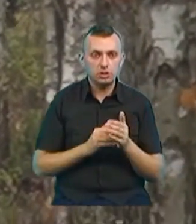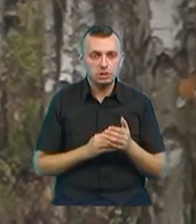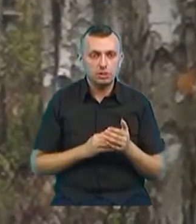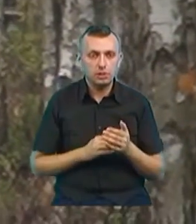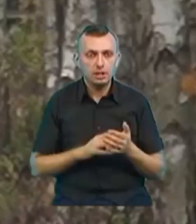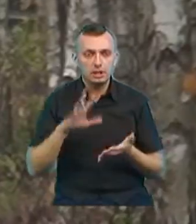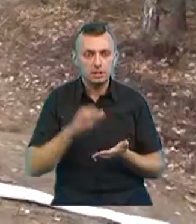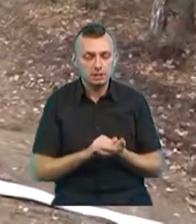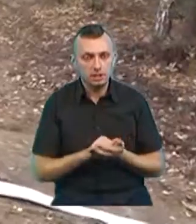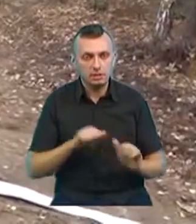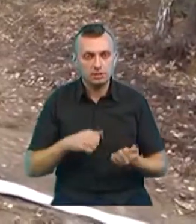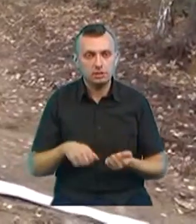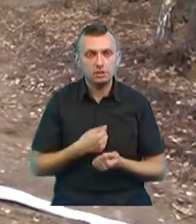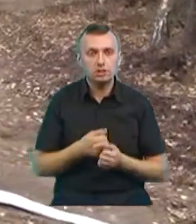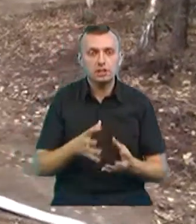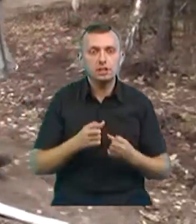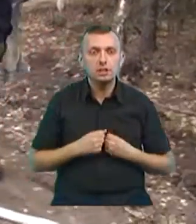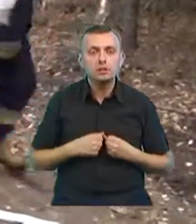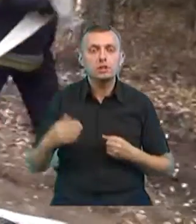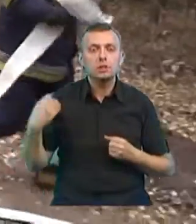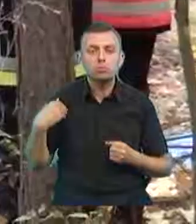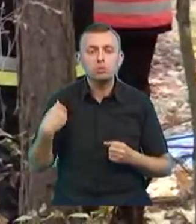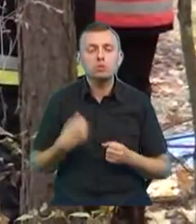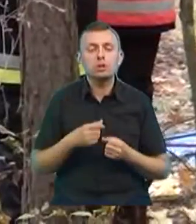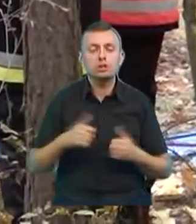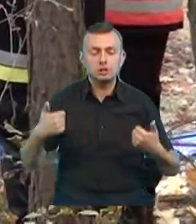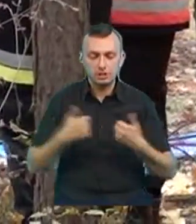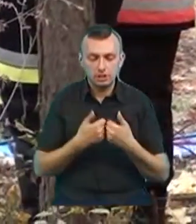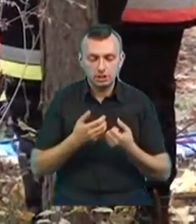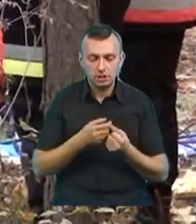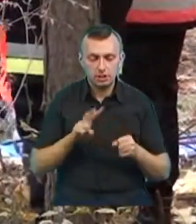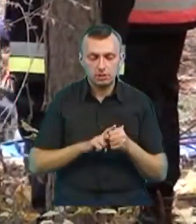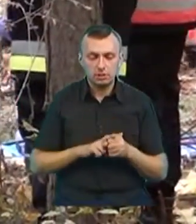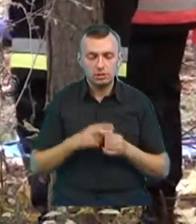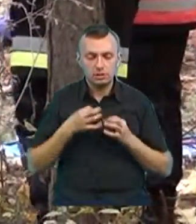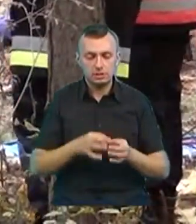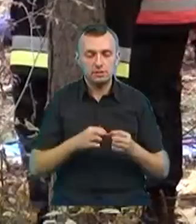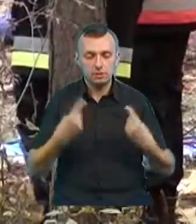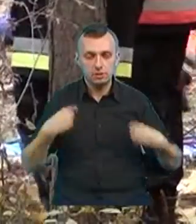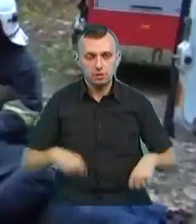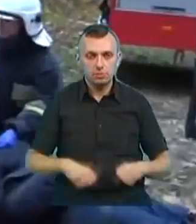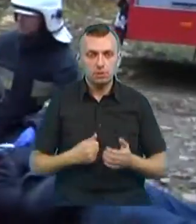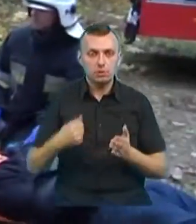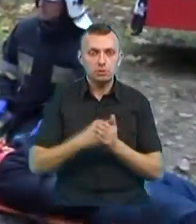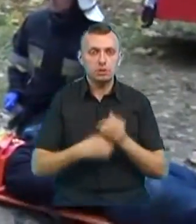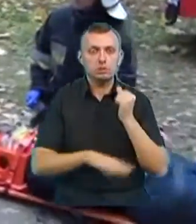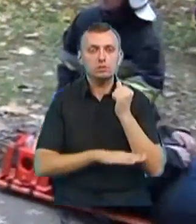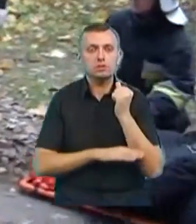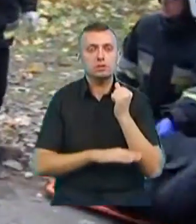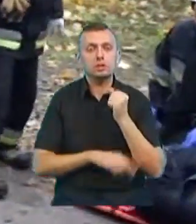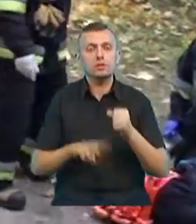przejazd. Gdy trwało gaszenie pożaru, okazało się, że wracająca służba leśna miała wypadek. Trzeba było zatem podjąć działania ratownicze. Doszło